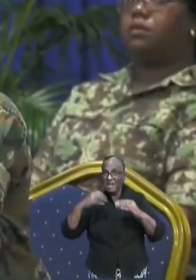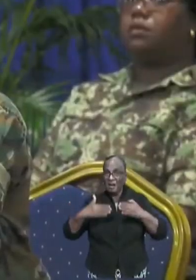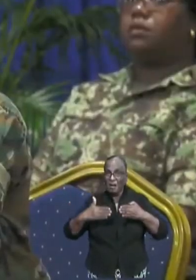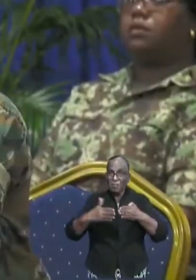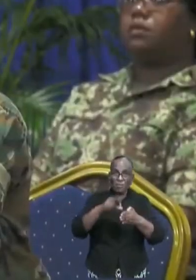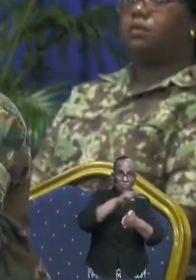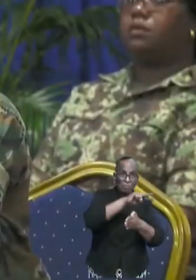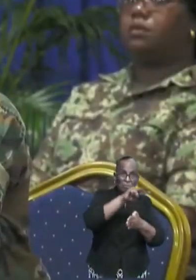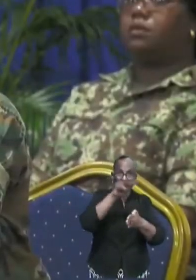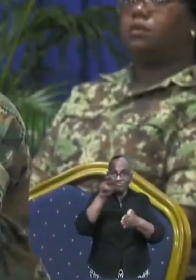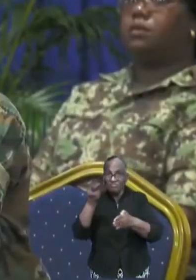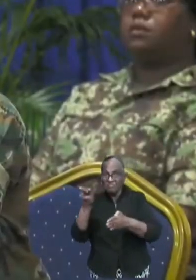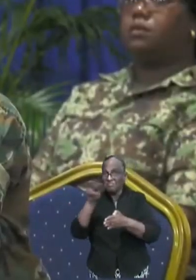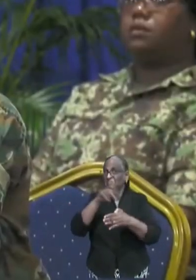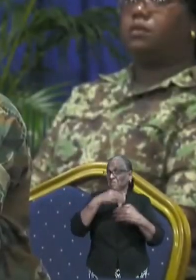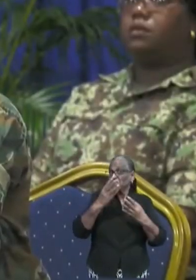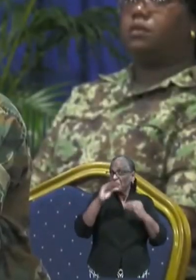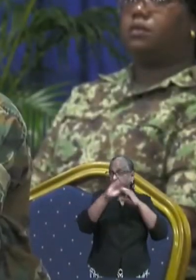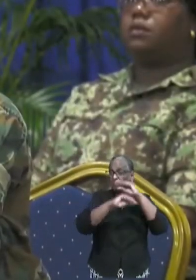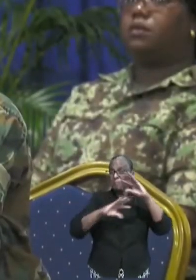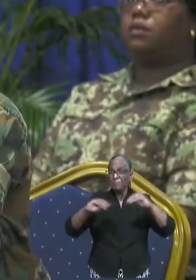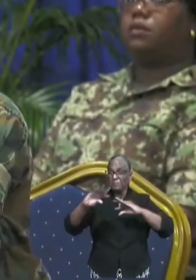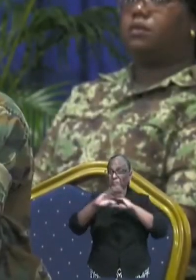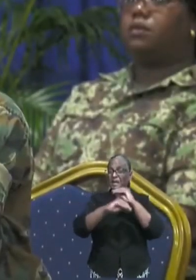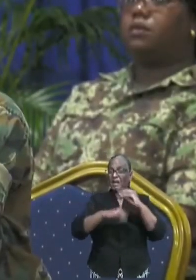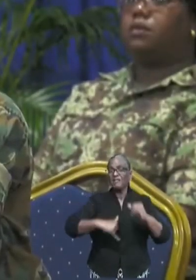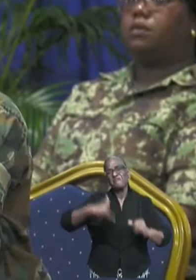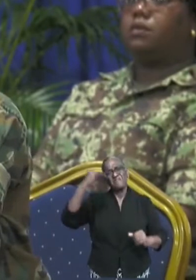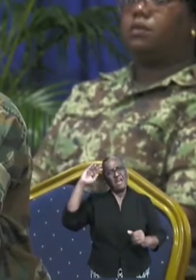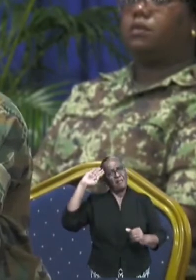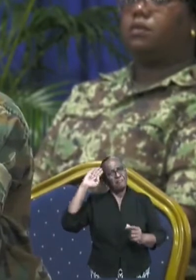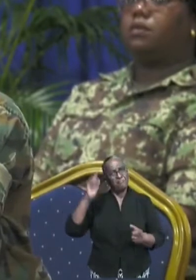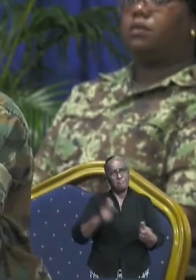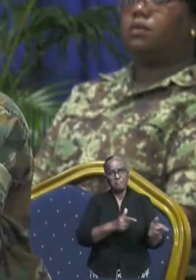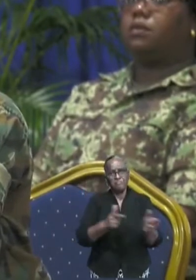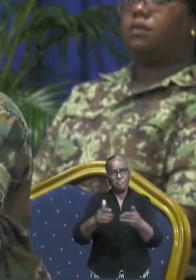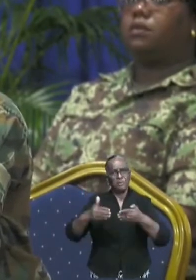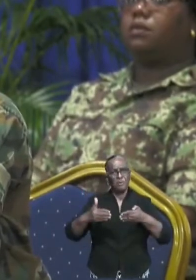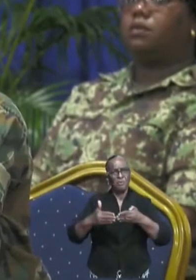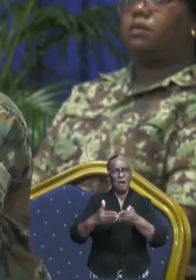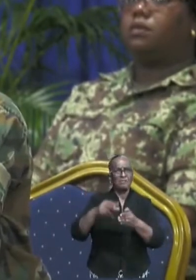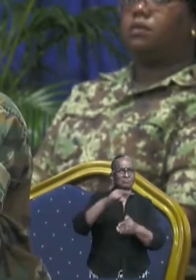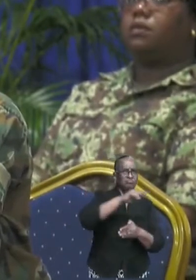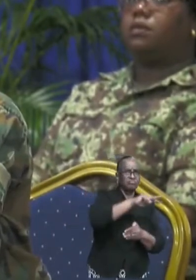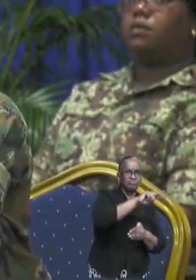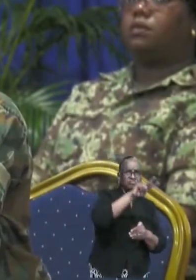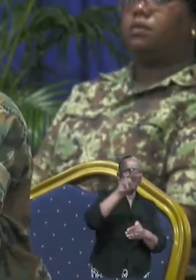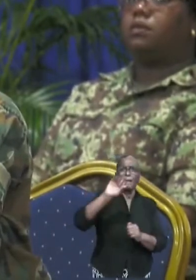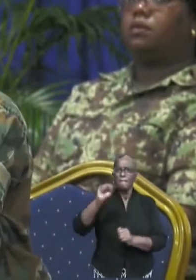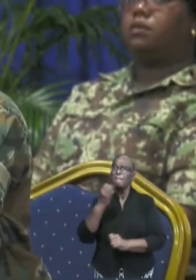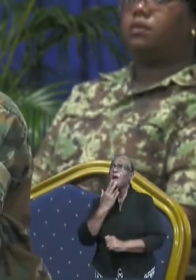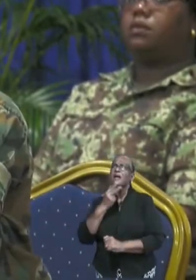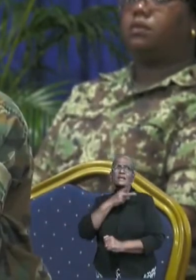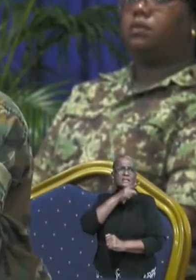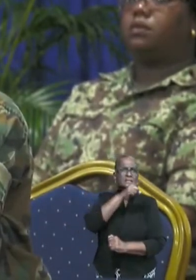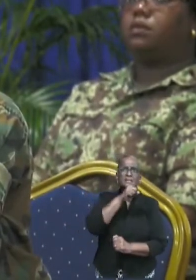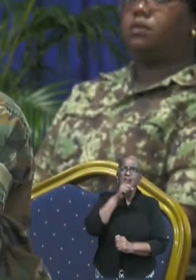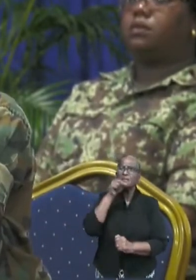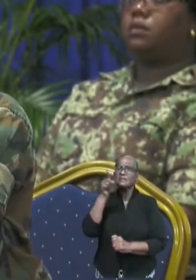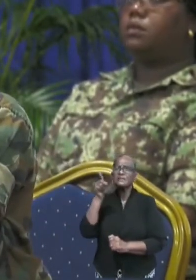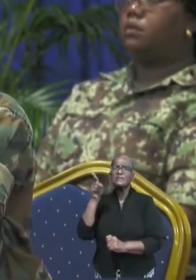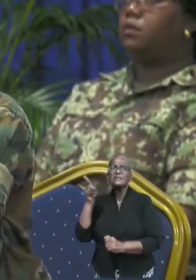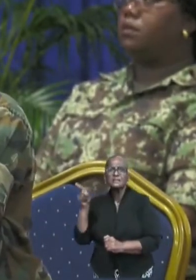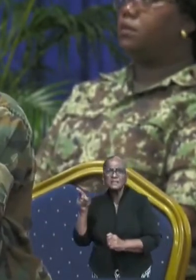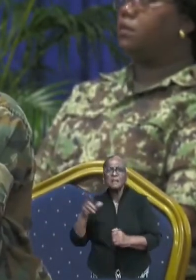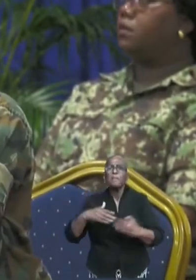plaats zullen vinden en dat u dus veel meer militairen op het water zult zien. Ze zullen zichtbaar zijn, maar dat is alleen maar in dit kader